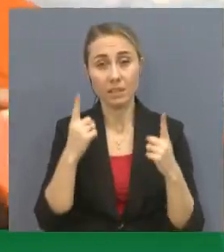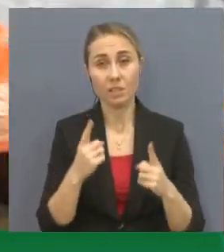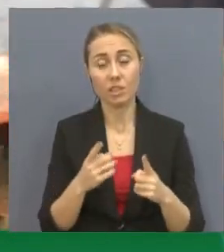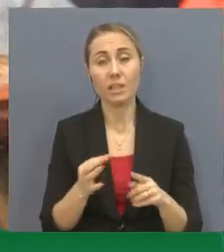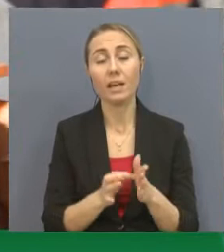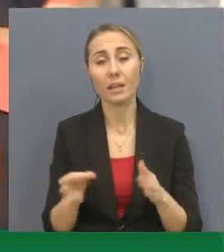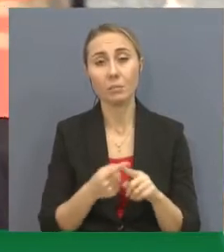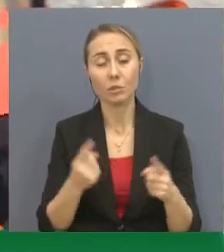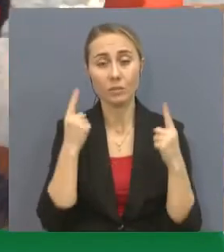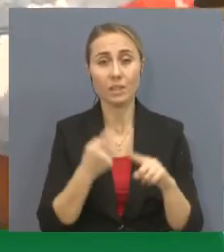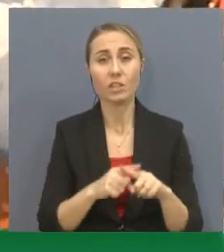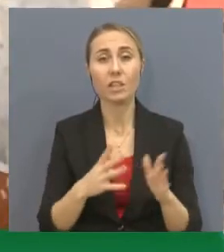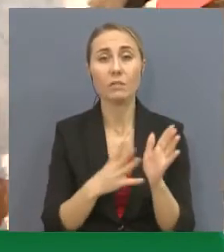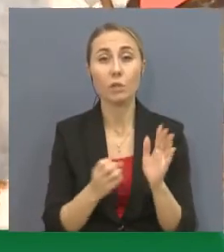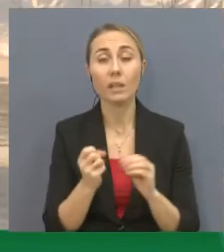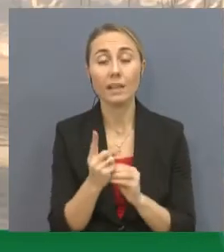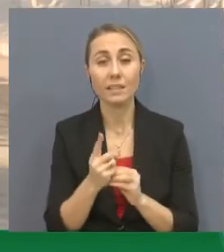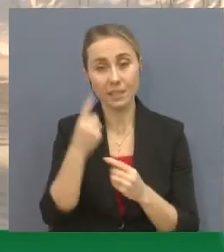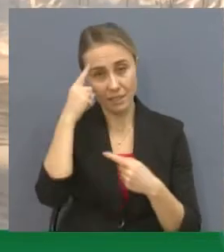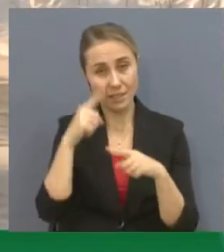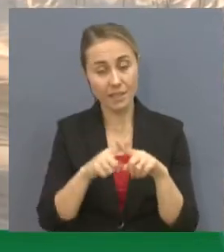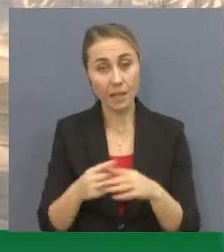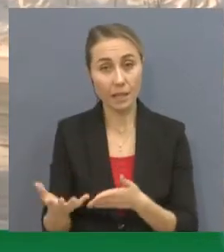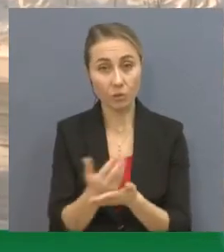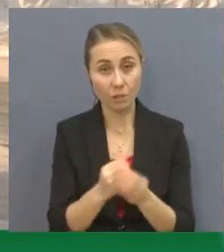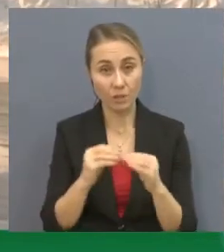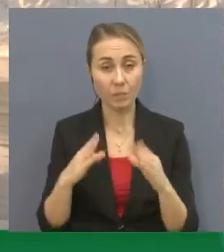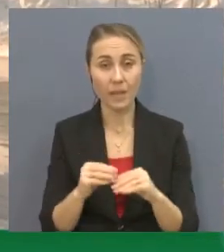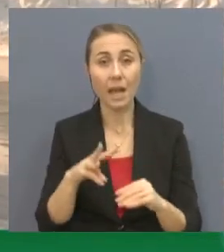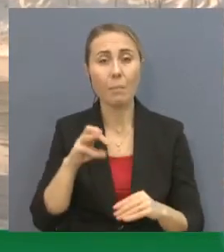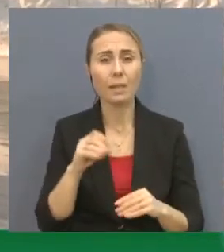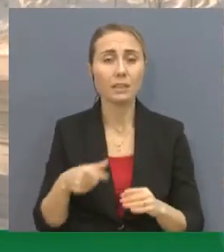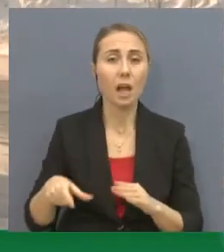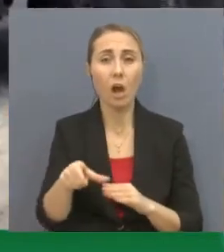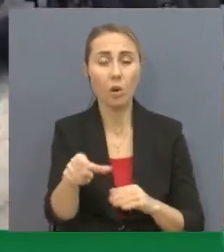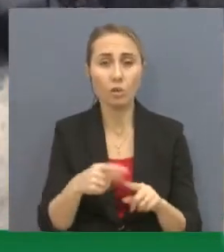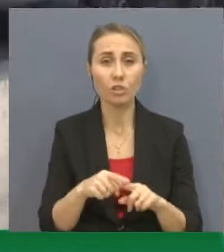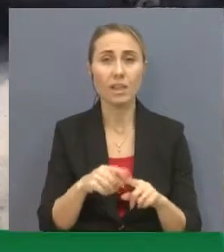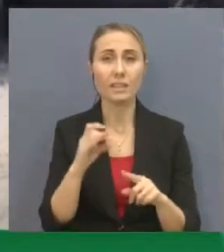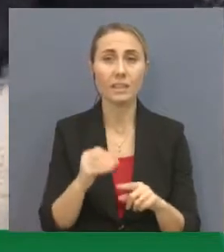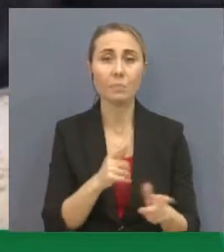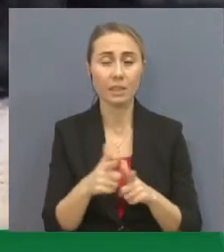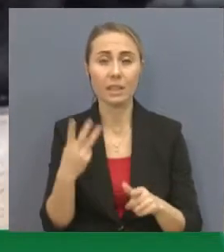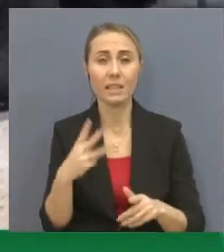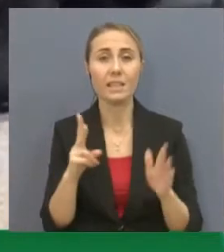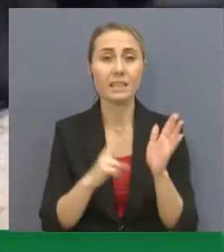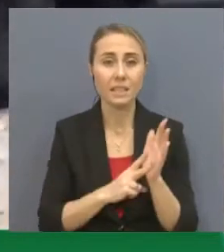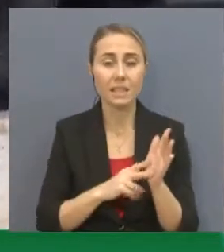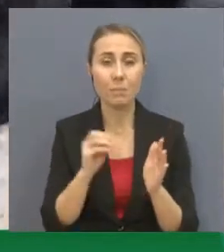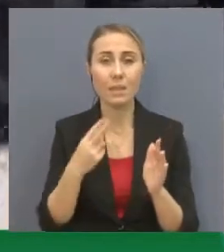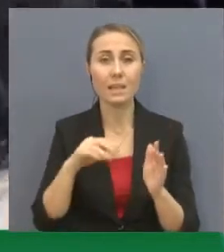911 единиц техники на магистральной железнодорожной сети подготовлена 37 единиц снегоуборочной